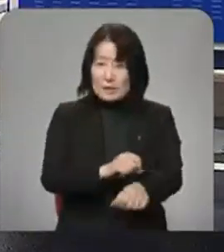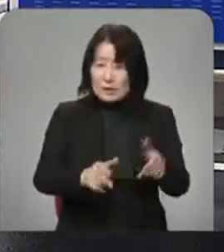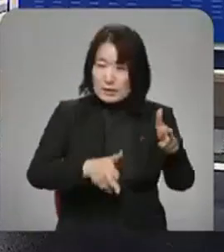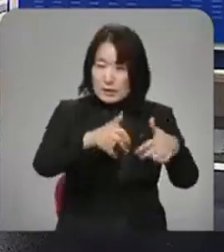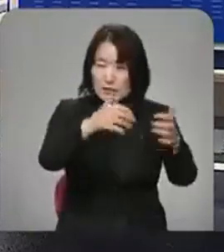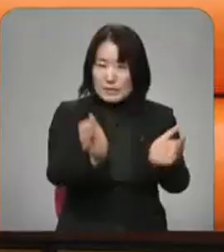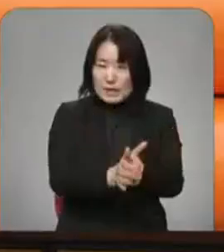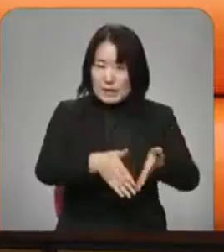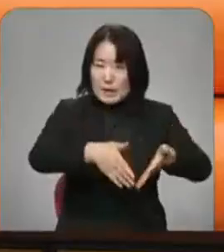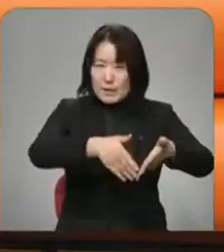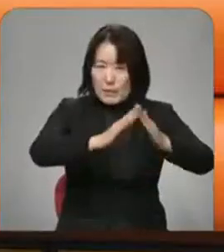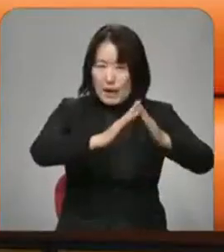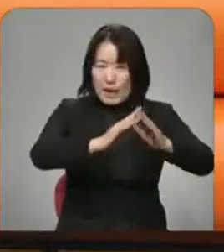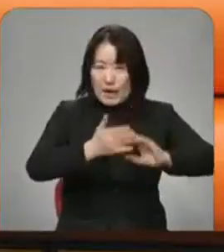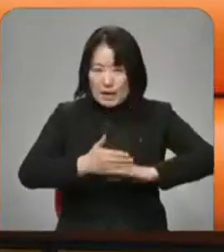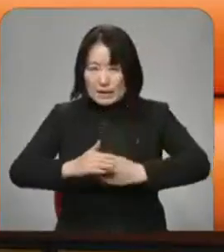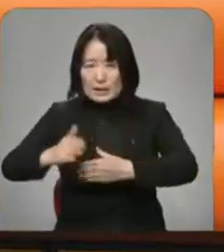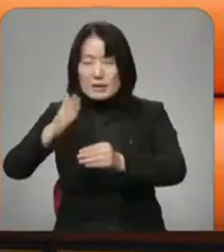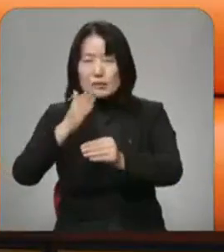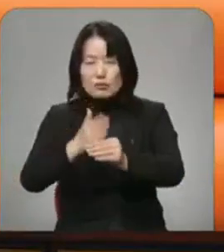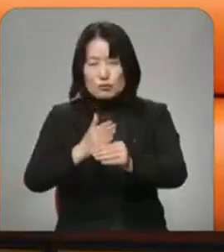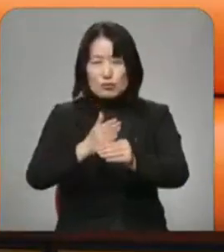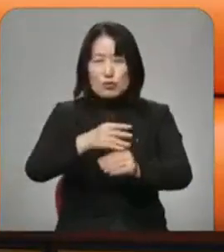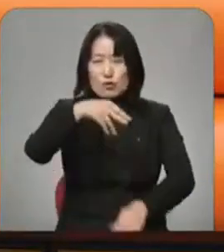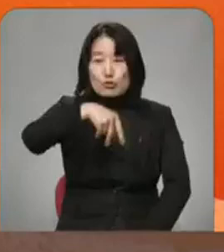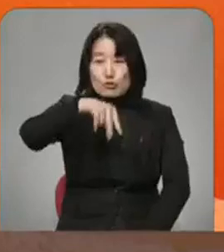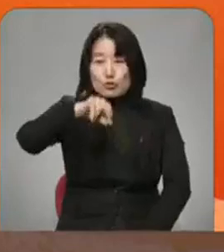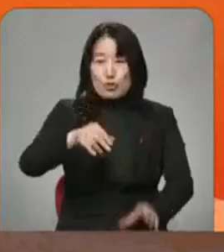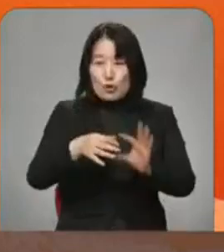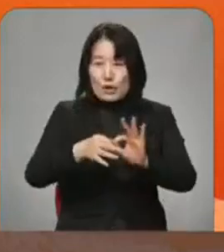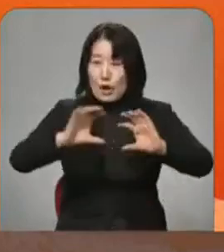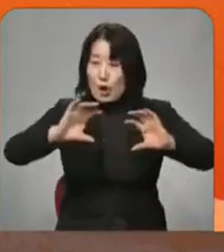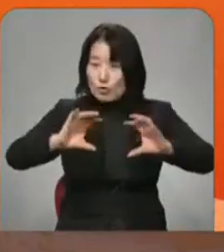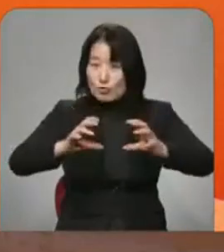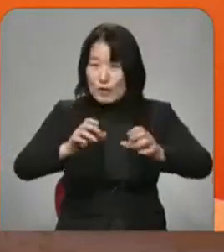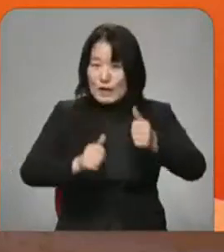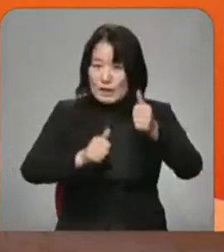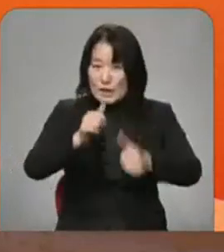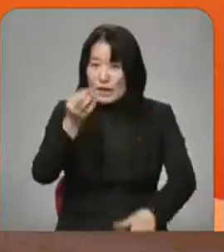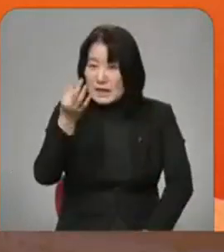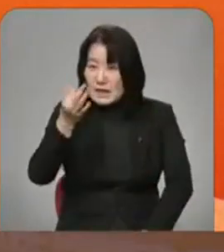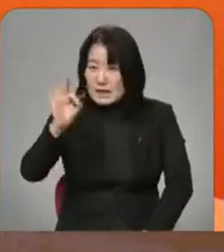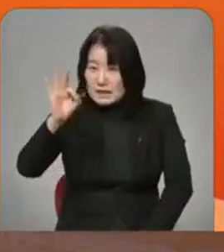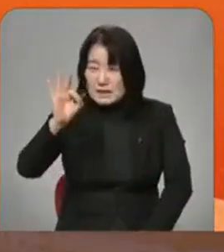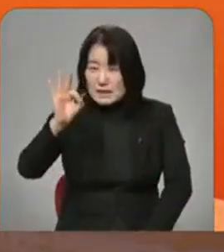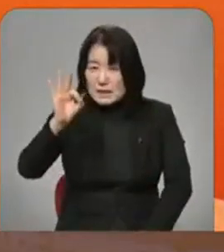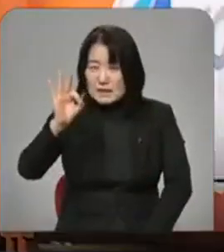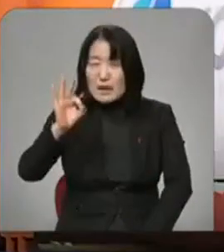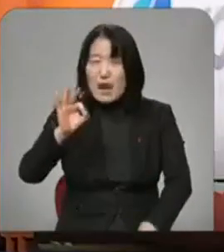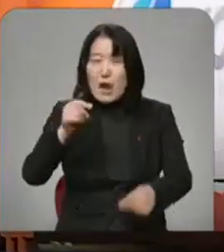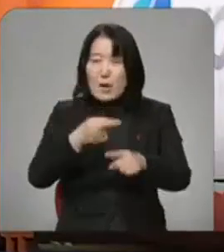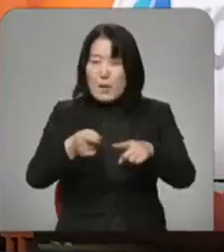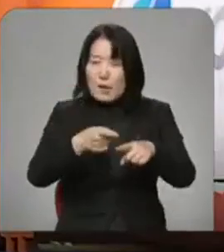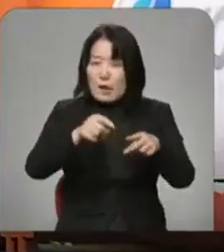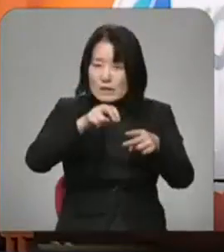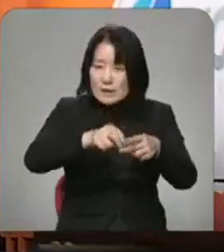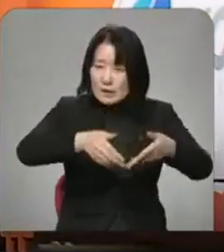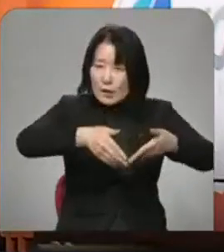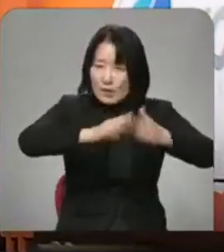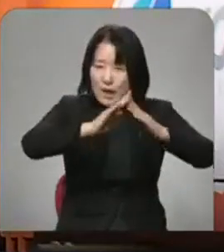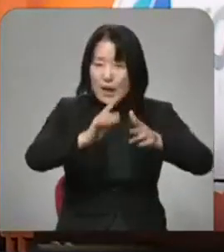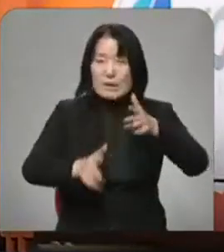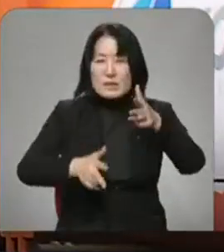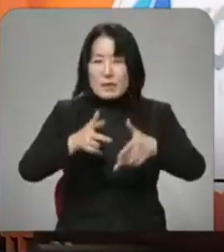사업이 속도를 내고 있는 가운데 수소 관련 국가시험 인증기관인 액화수소 신뢰성 평가센터 구축